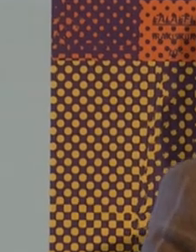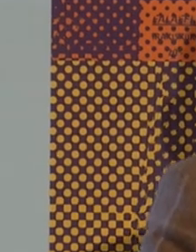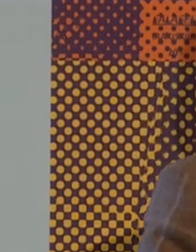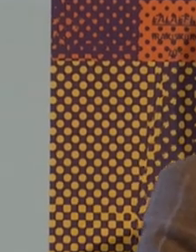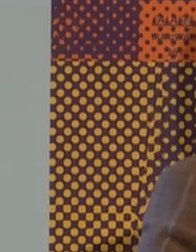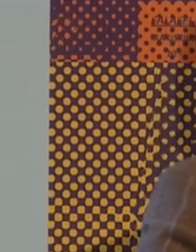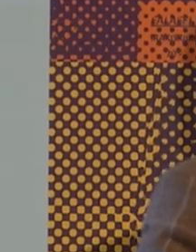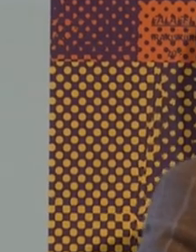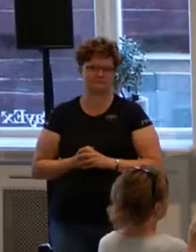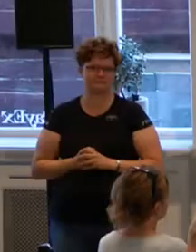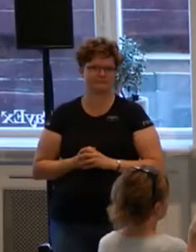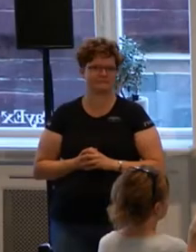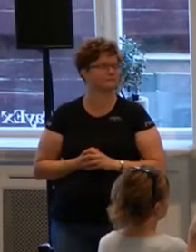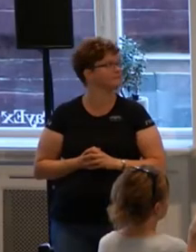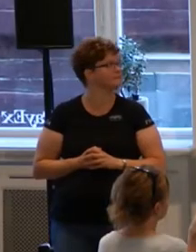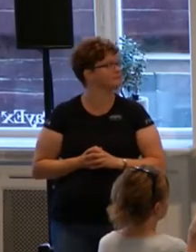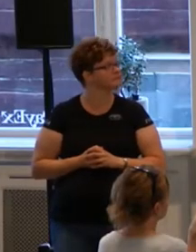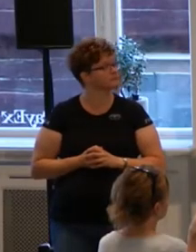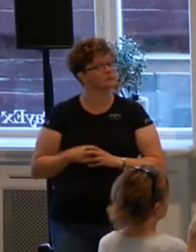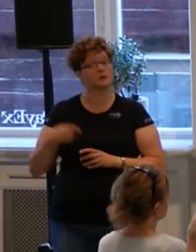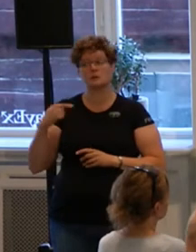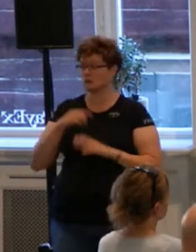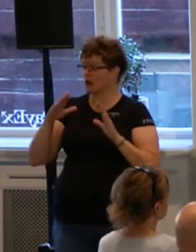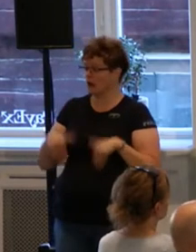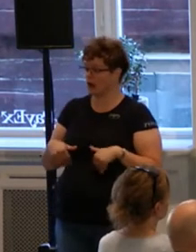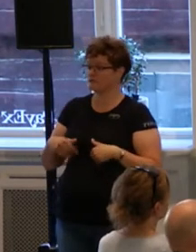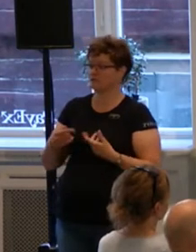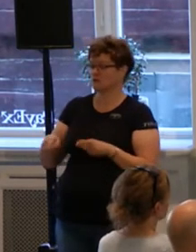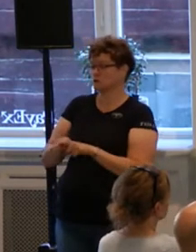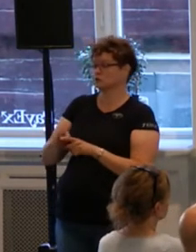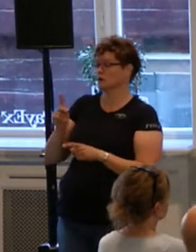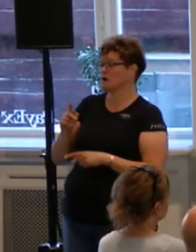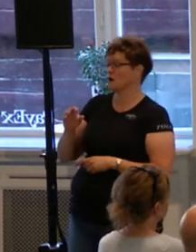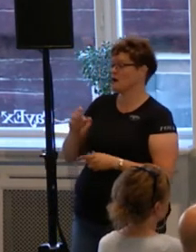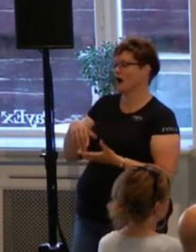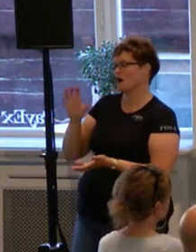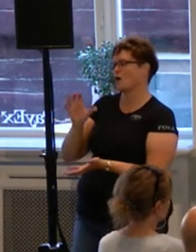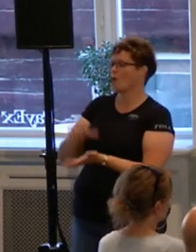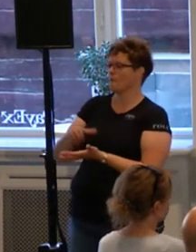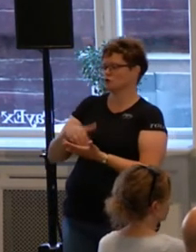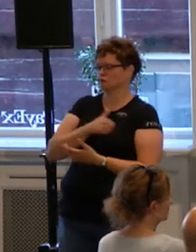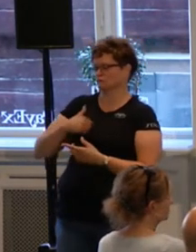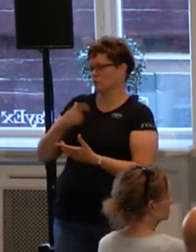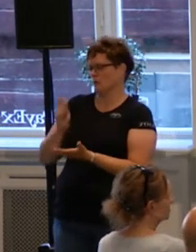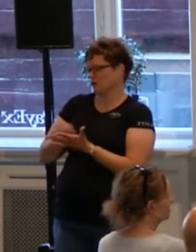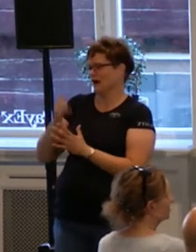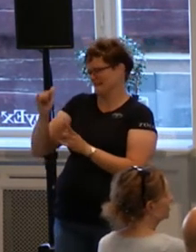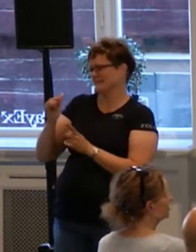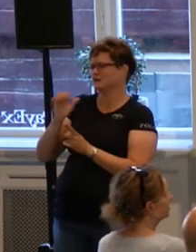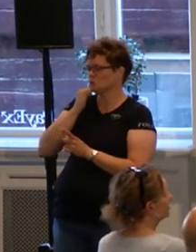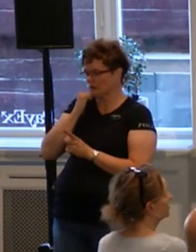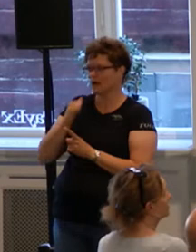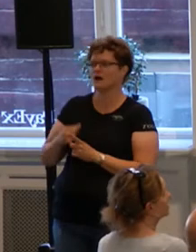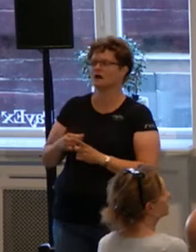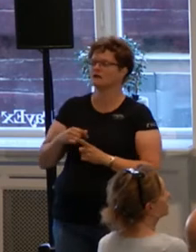förändring. Du är, har varit KSO, alltså kommunstyrelseordförande i Sundbyberg. Och är förbundschef